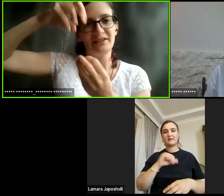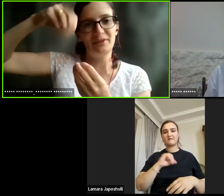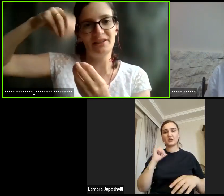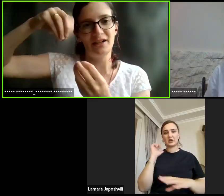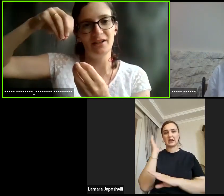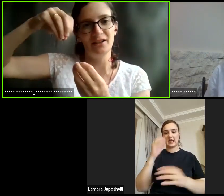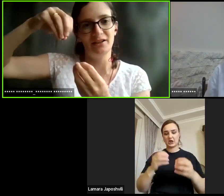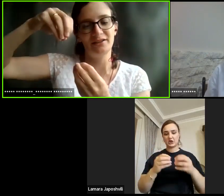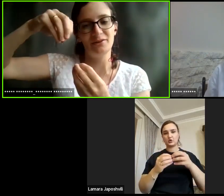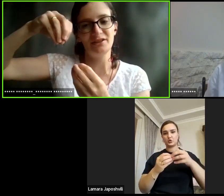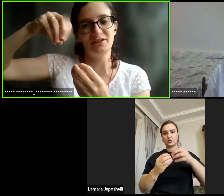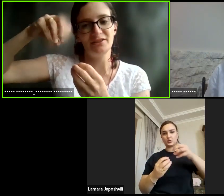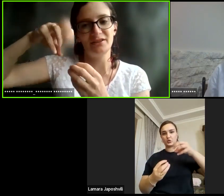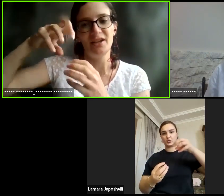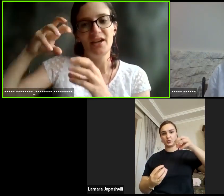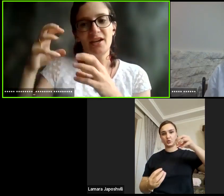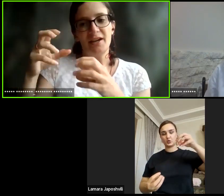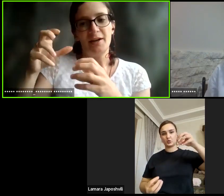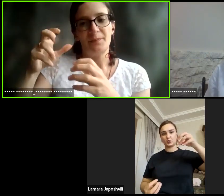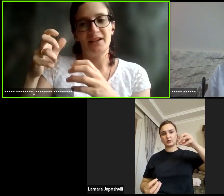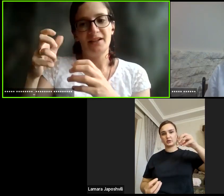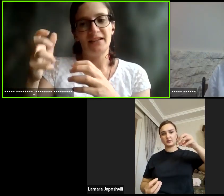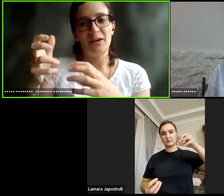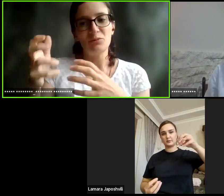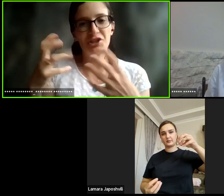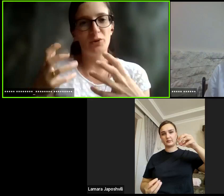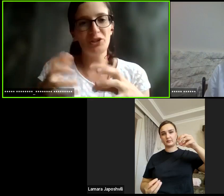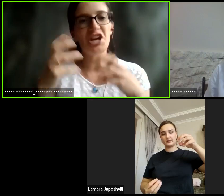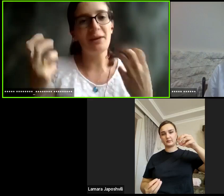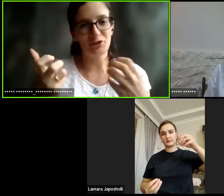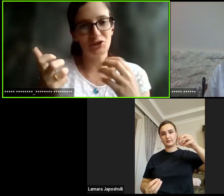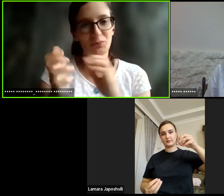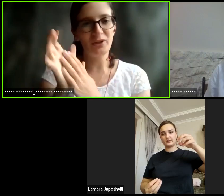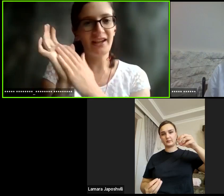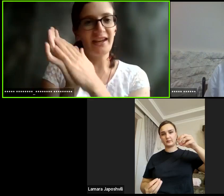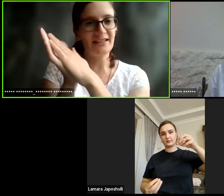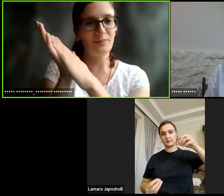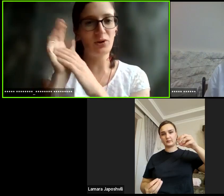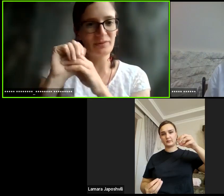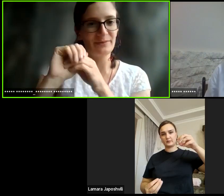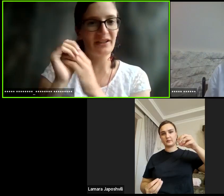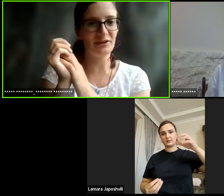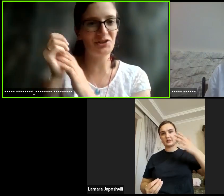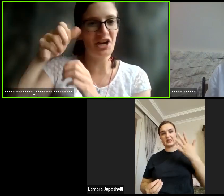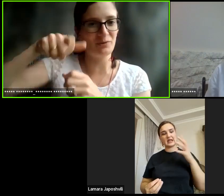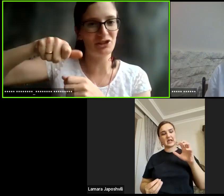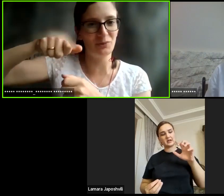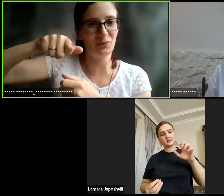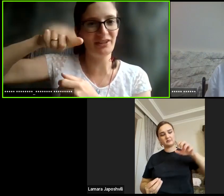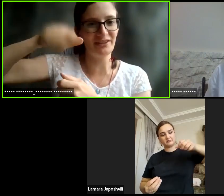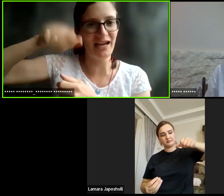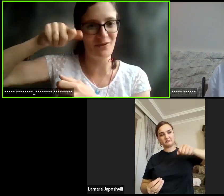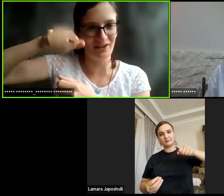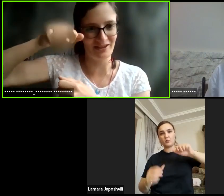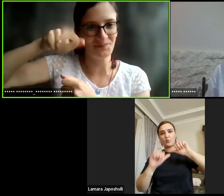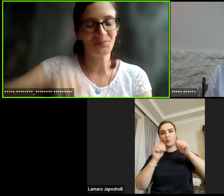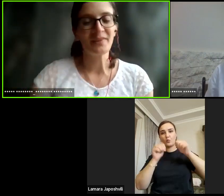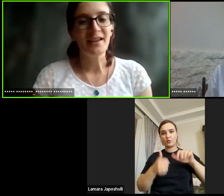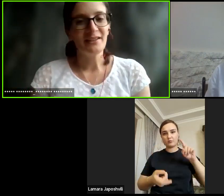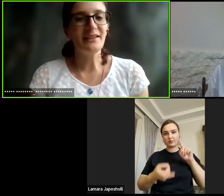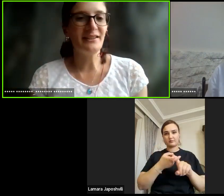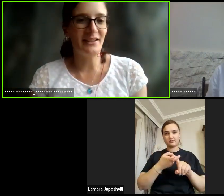ხელჯოხს ემატება თავზე ისეთი დამუშავებული, ჩამოსხმული ხელის ფორმის მიხედვით ჩამოსხმული